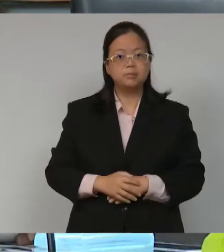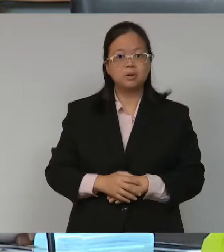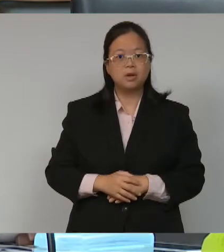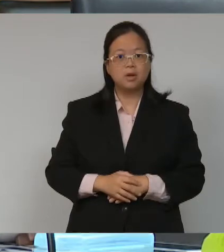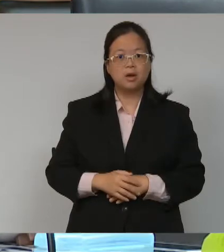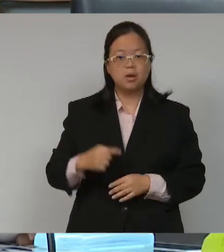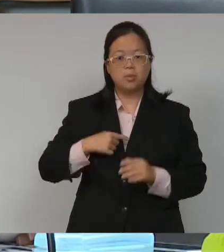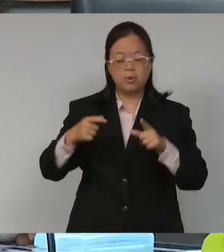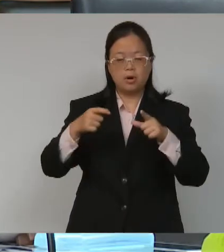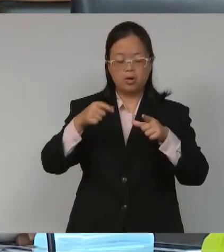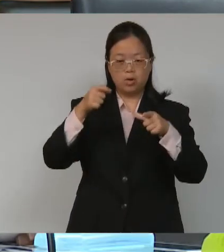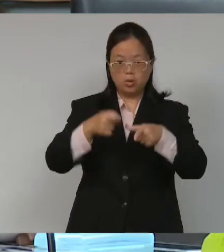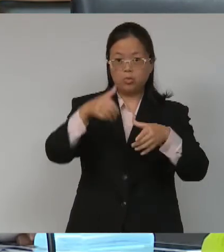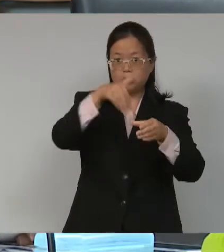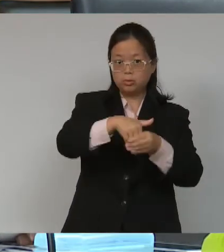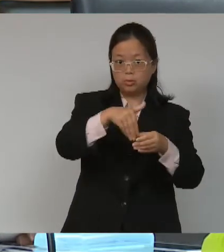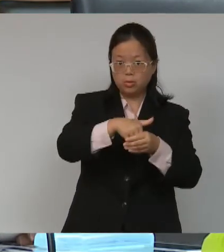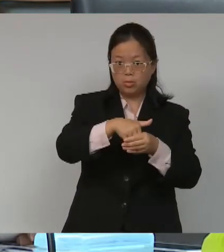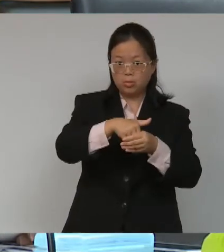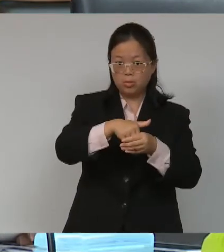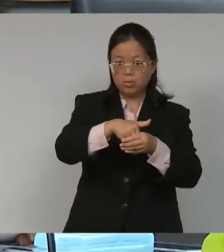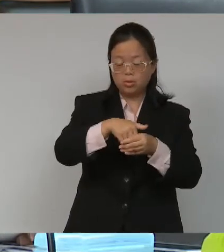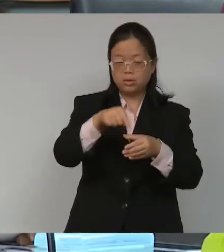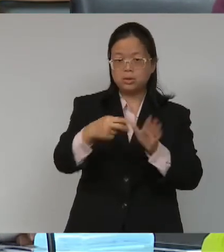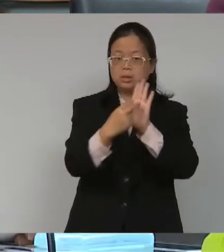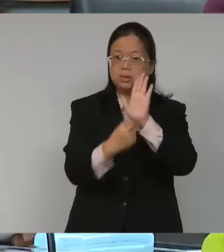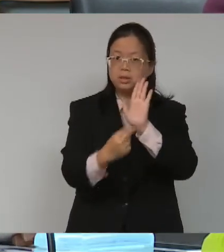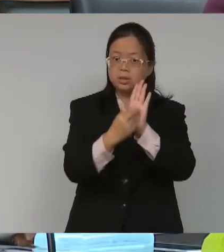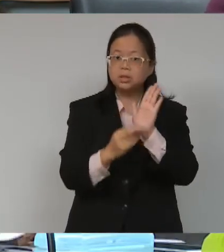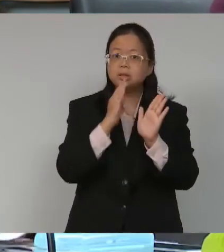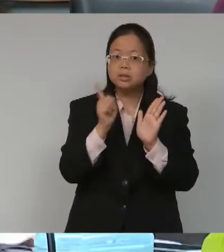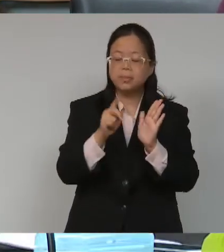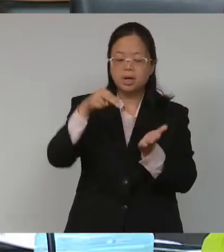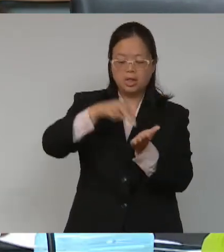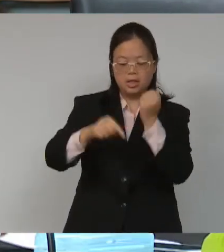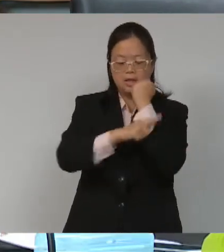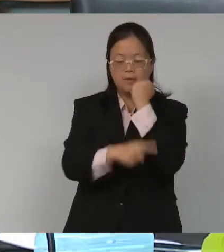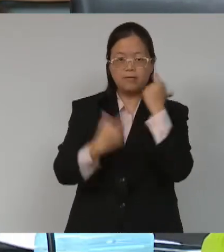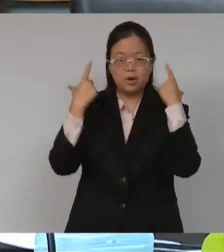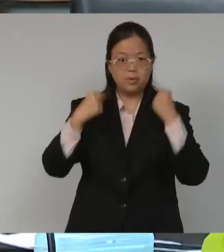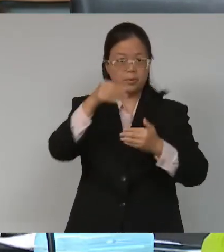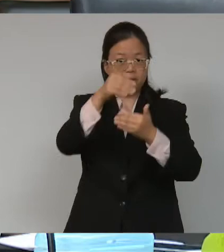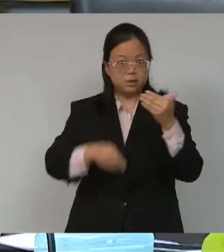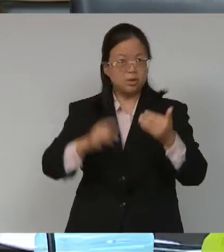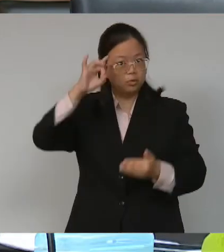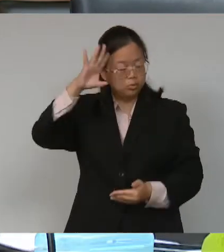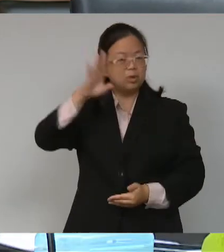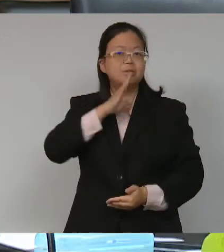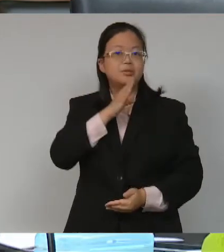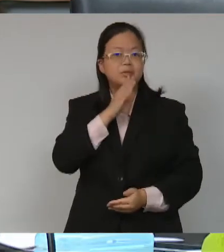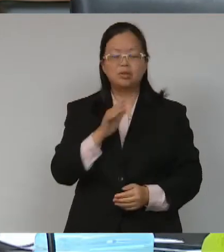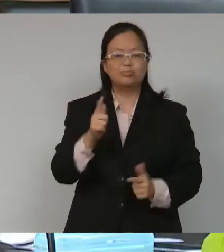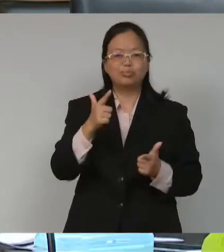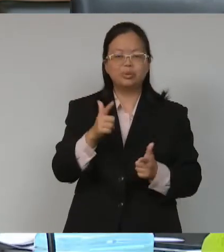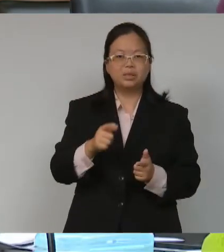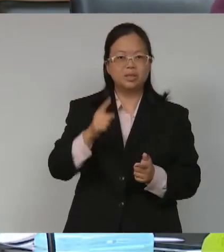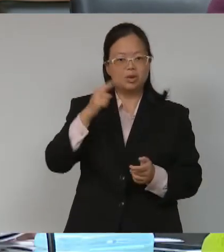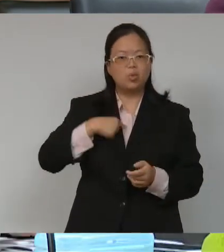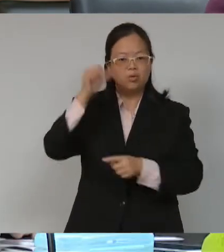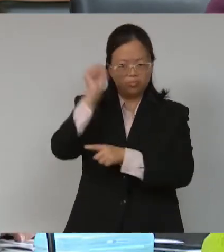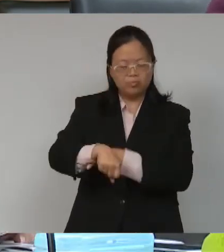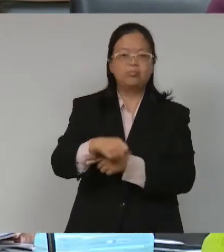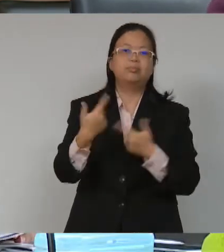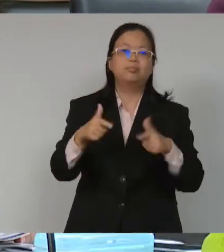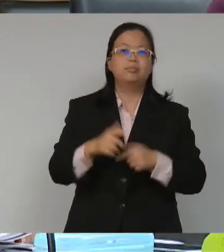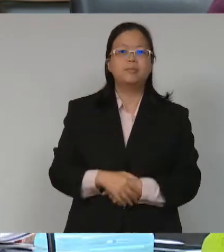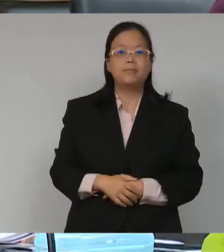公民投票的这个案子的解释啊，我觉得这个是一个立法原则的创制啊，它并不是一个复决。这个在我们诉讼法